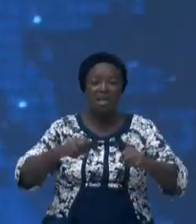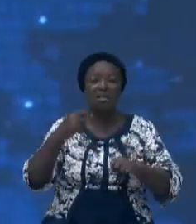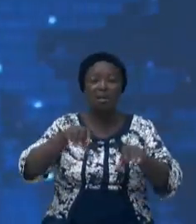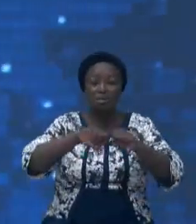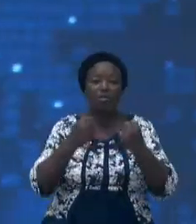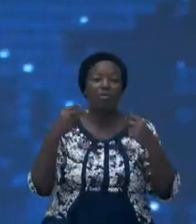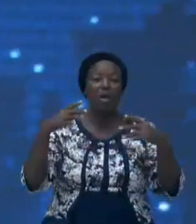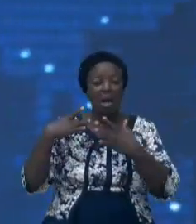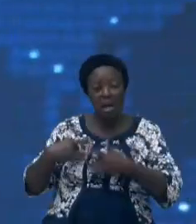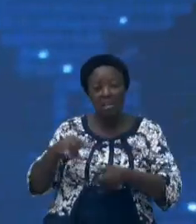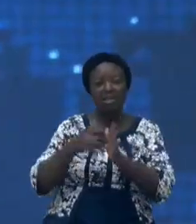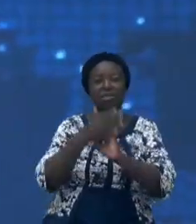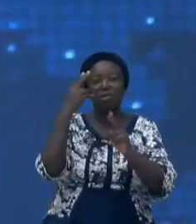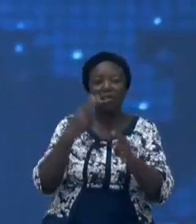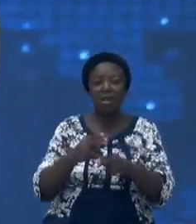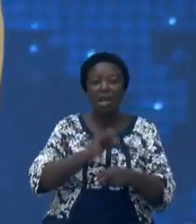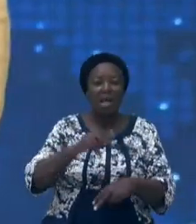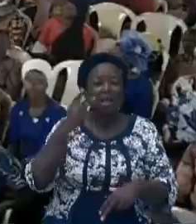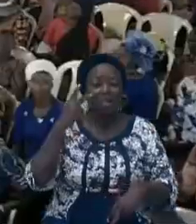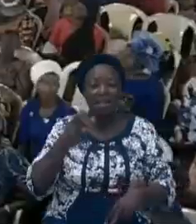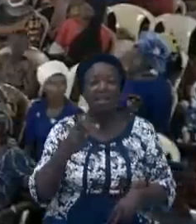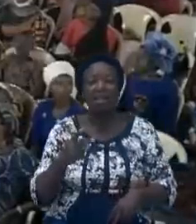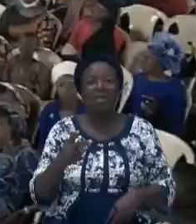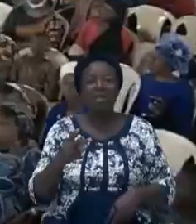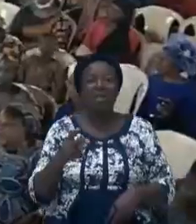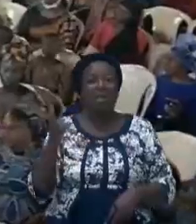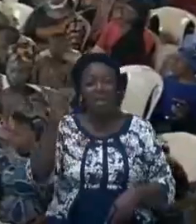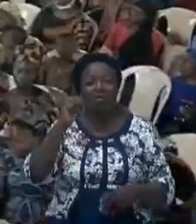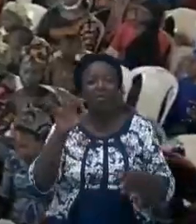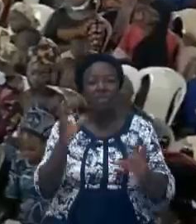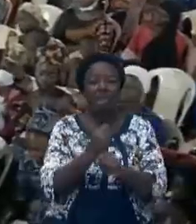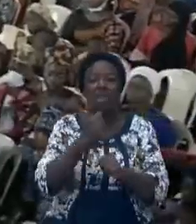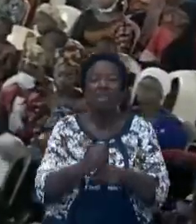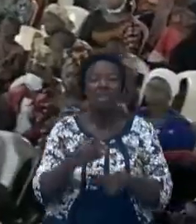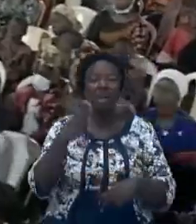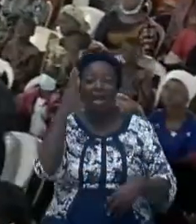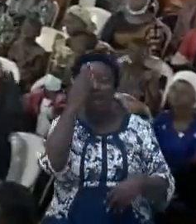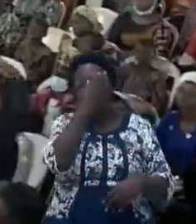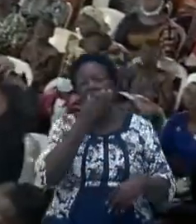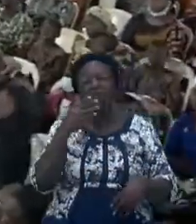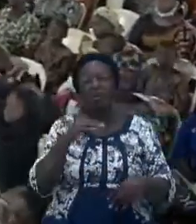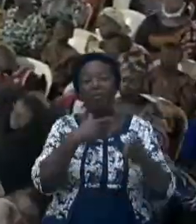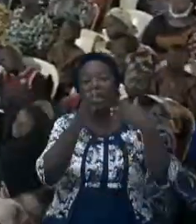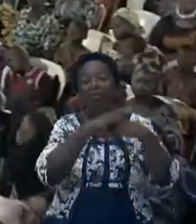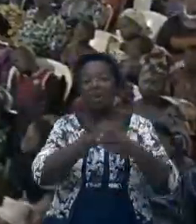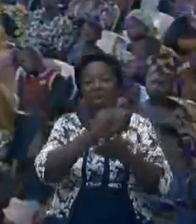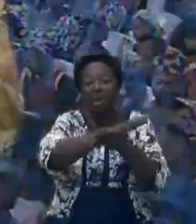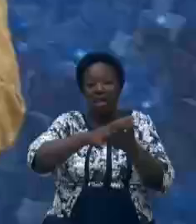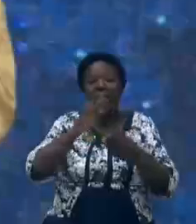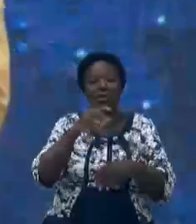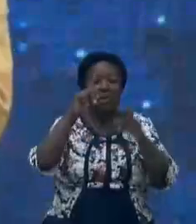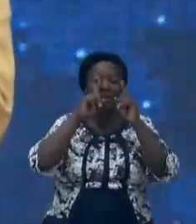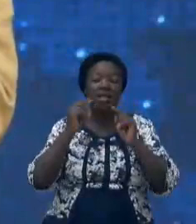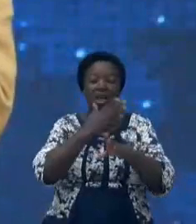éternellement qu'il va guérir tonka brisé je le vois prenant